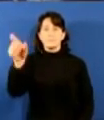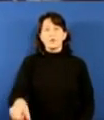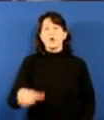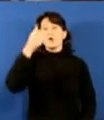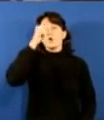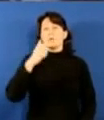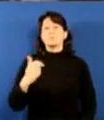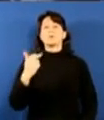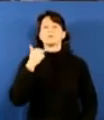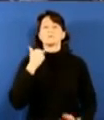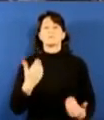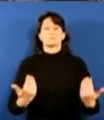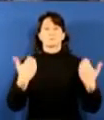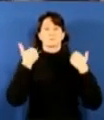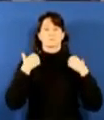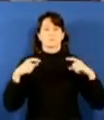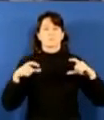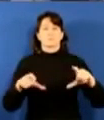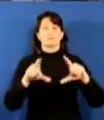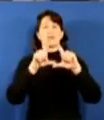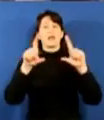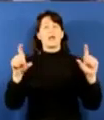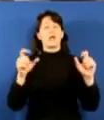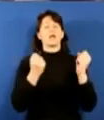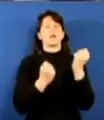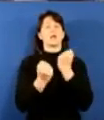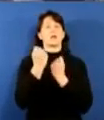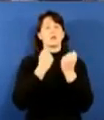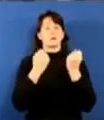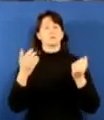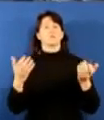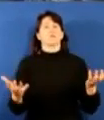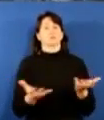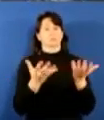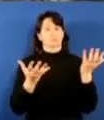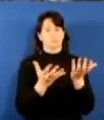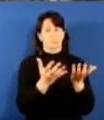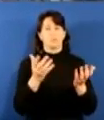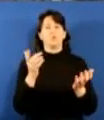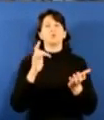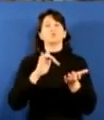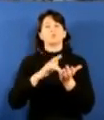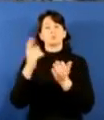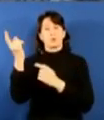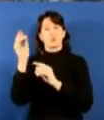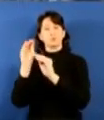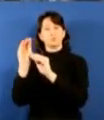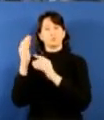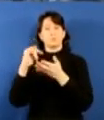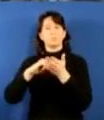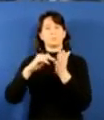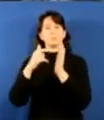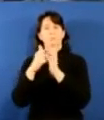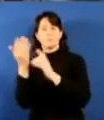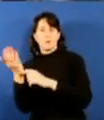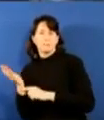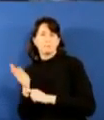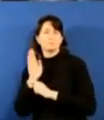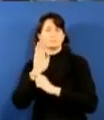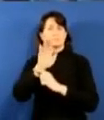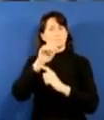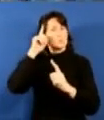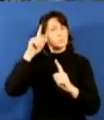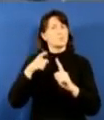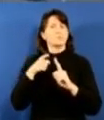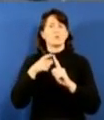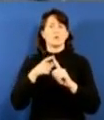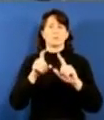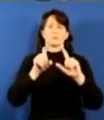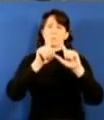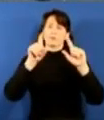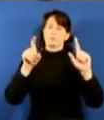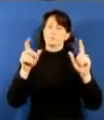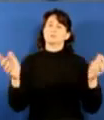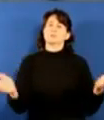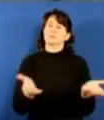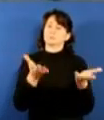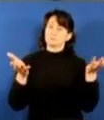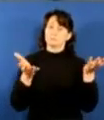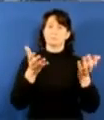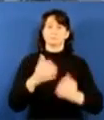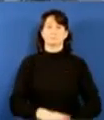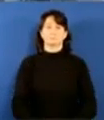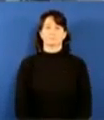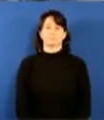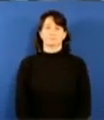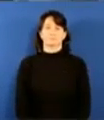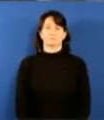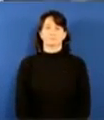dute elkarrekin antolatzeko umeentzako udaleku bat uztailaren 21-tik 30 bitartean. 12 eta